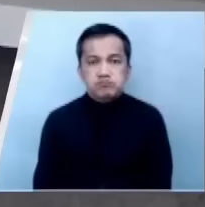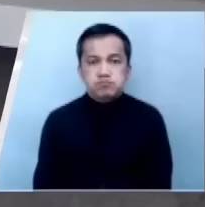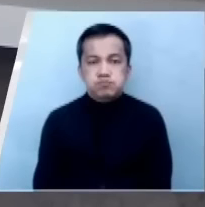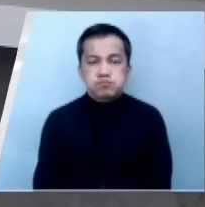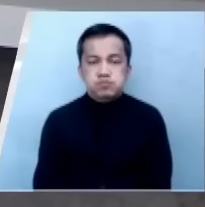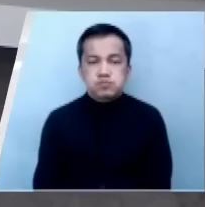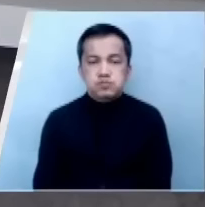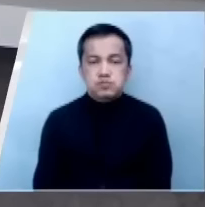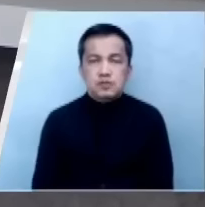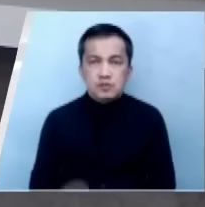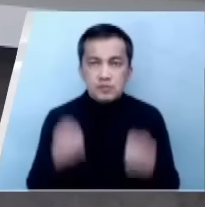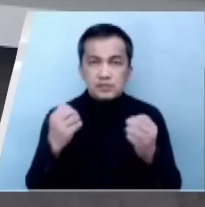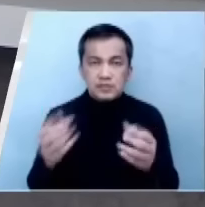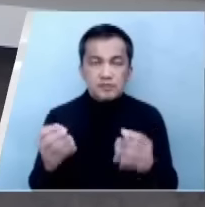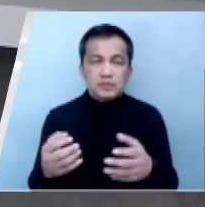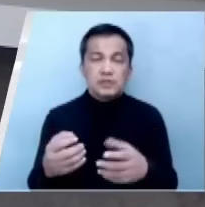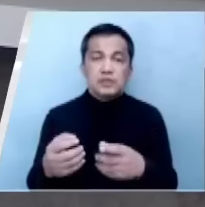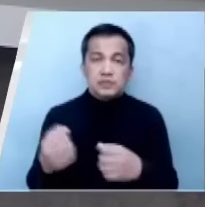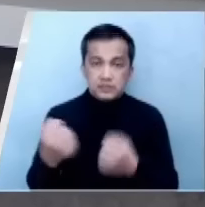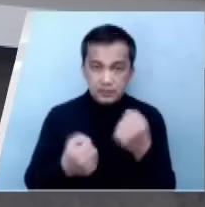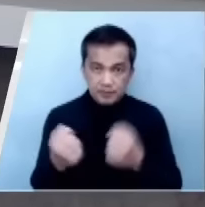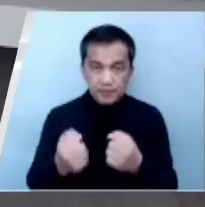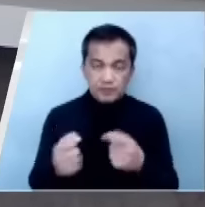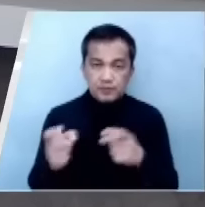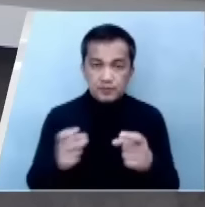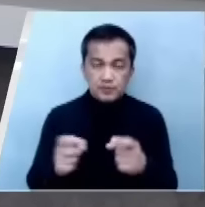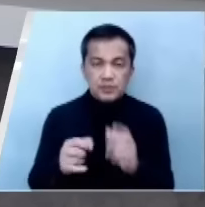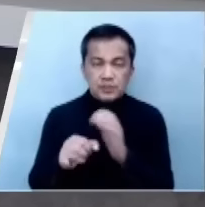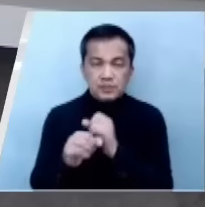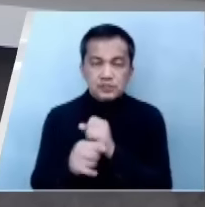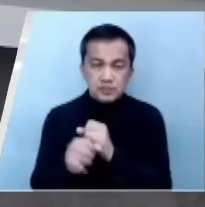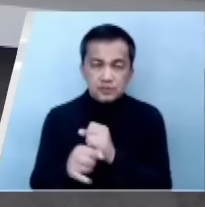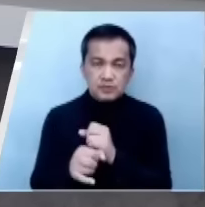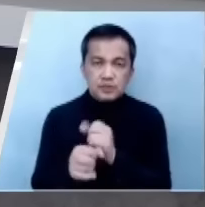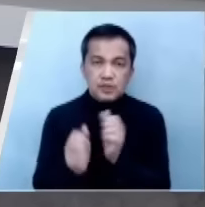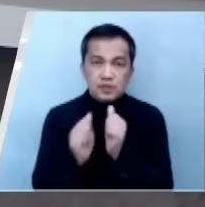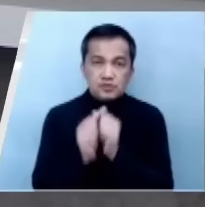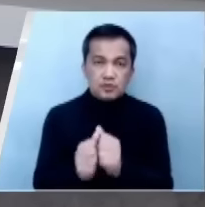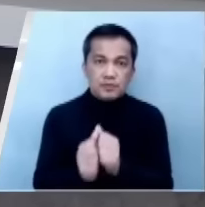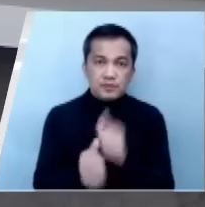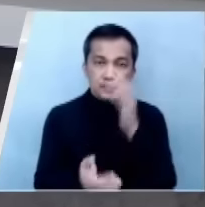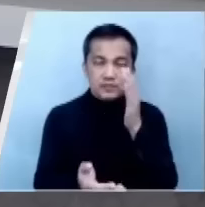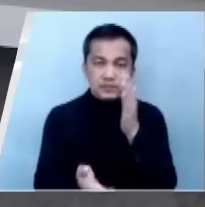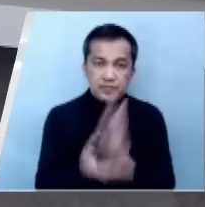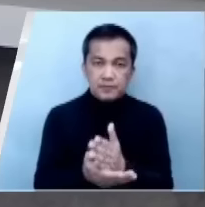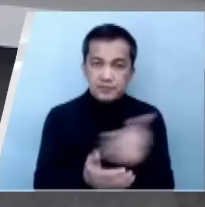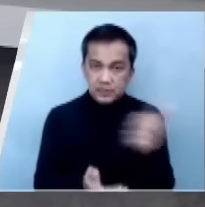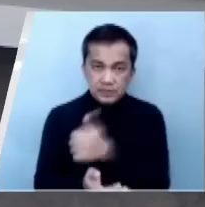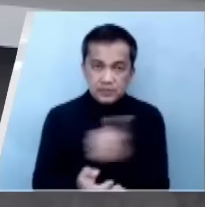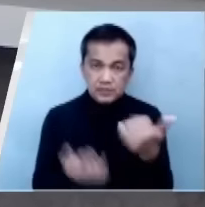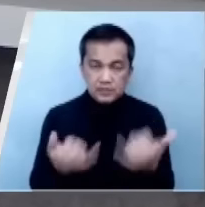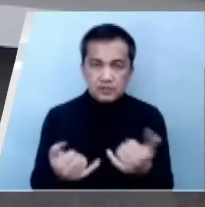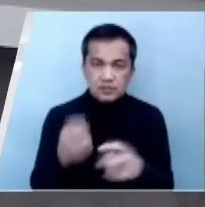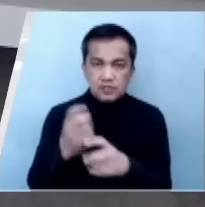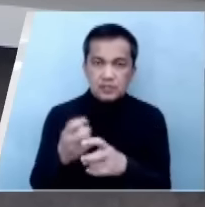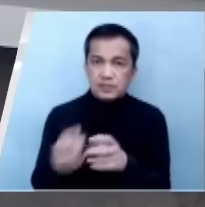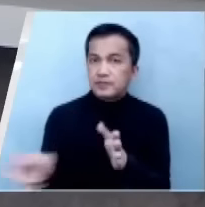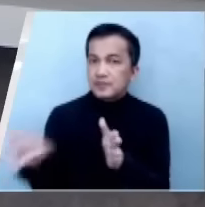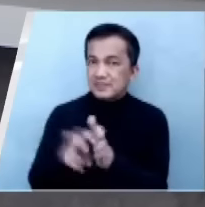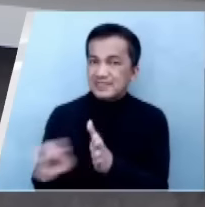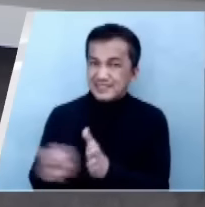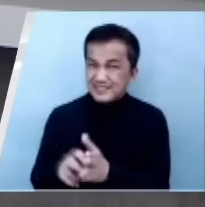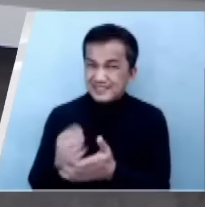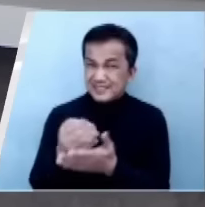Libon-libong tsuper at operator ng jeepney ang nakiisa sa tigil pasada ngayong araw, kaya pahirapan ang pagsakay ng ilang